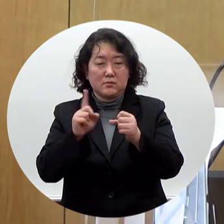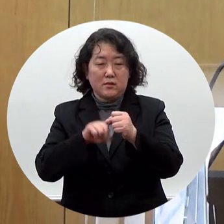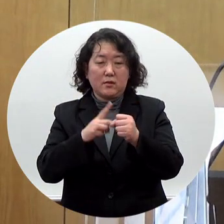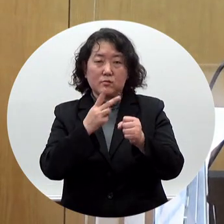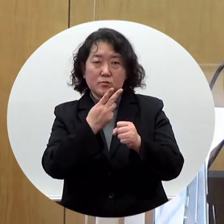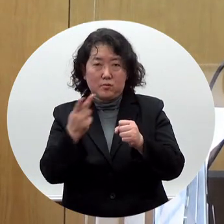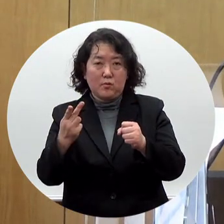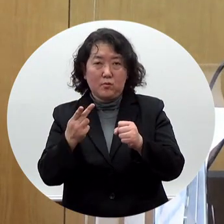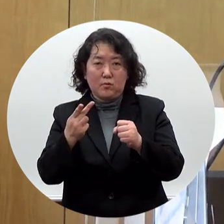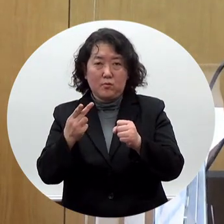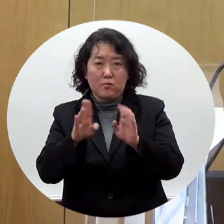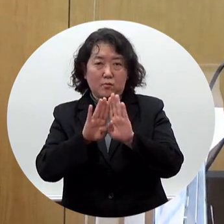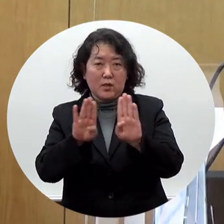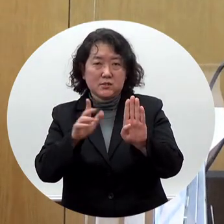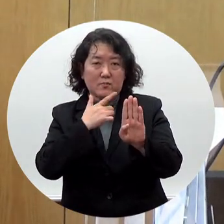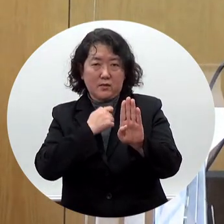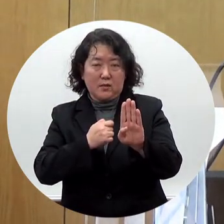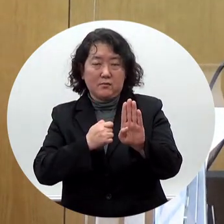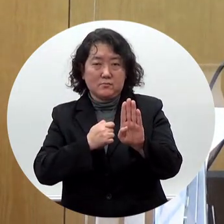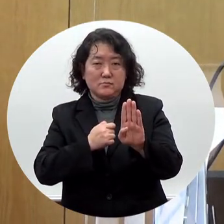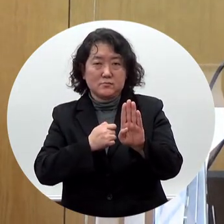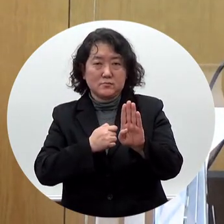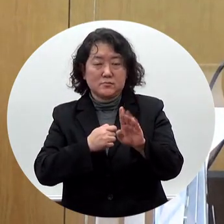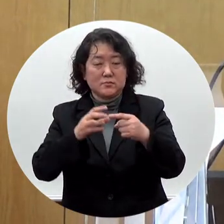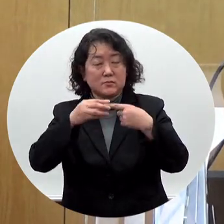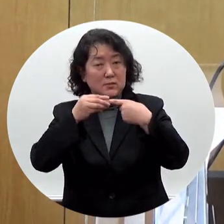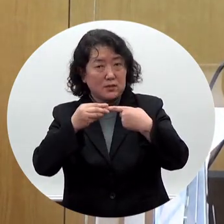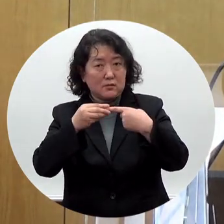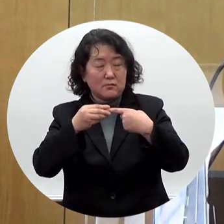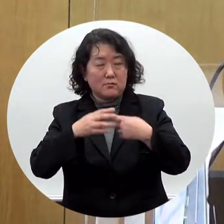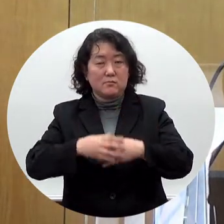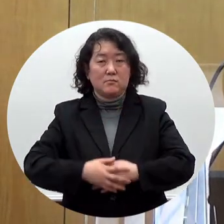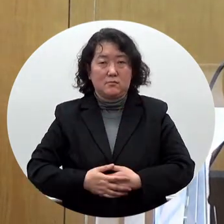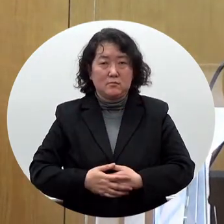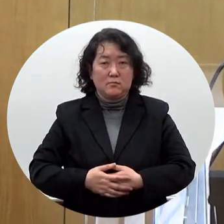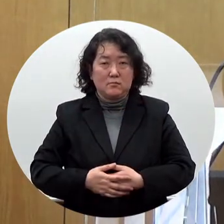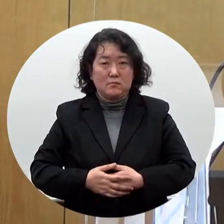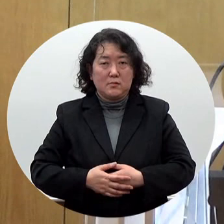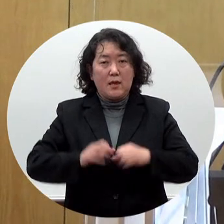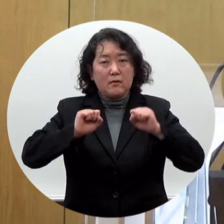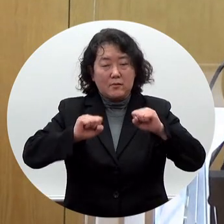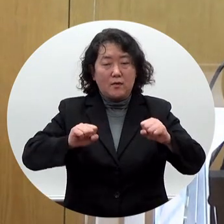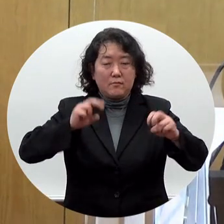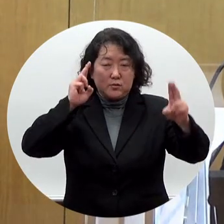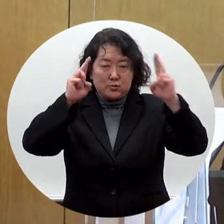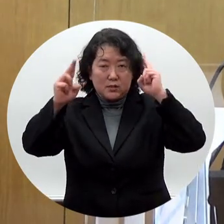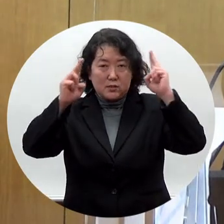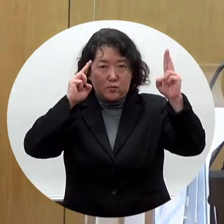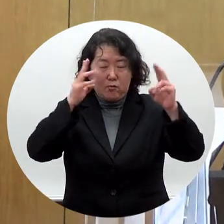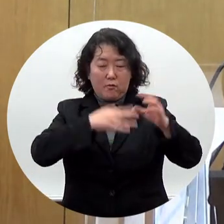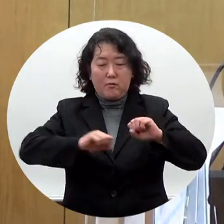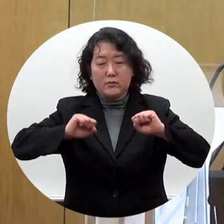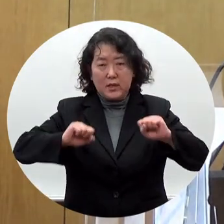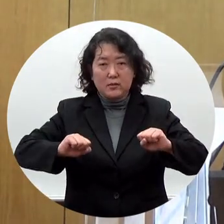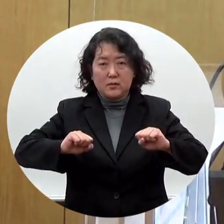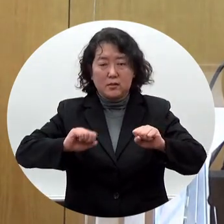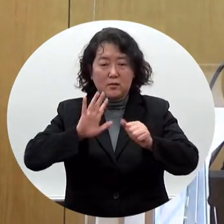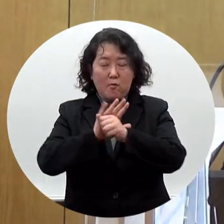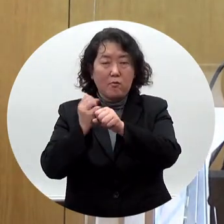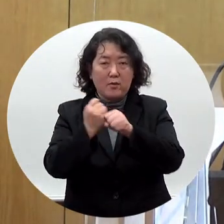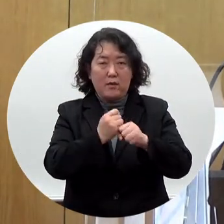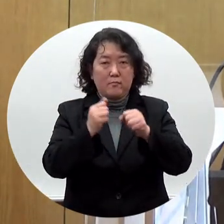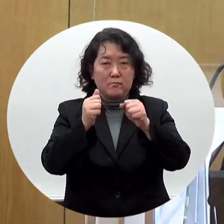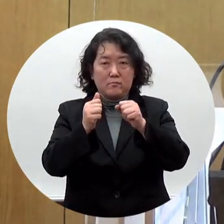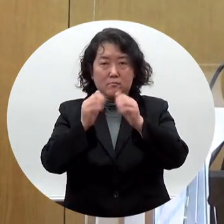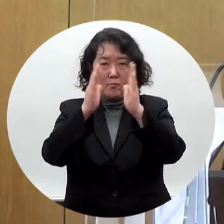々に着手をしたいと考えております。その1は、頑張る企業元気応援モデル事業